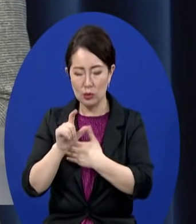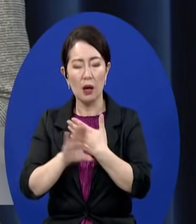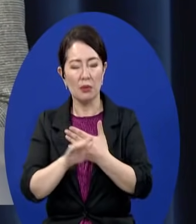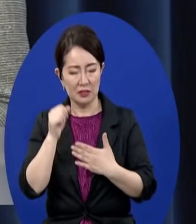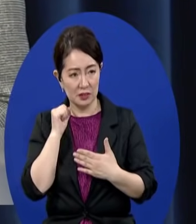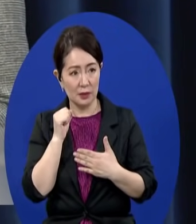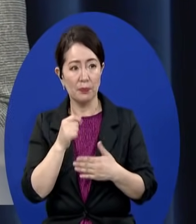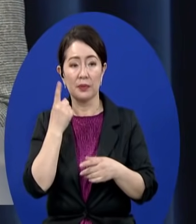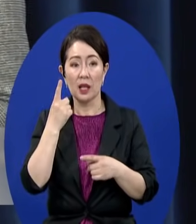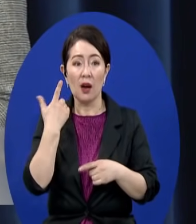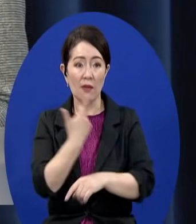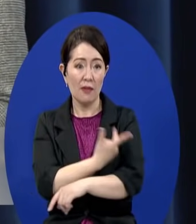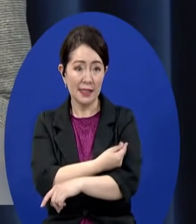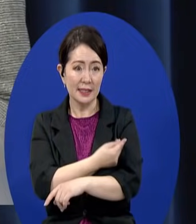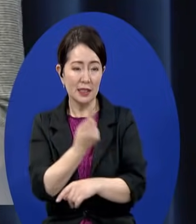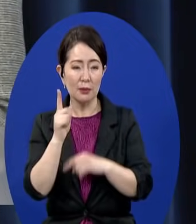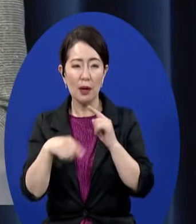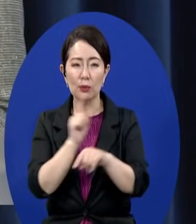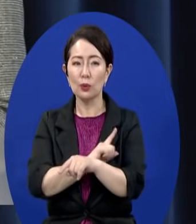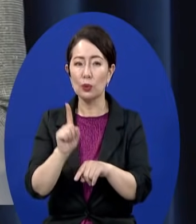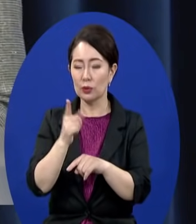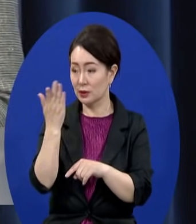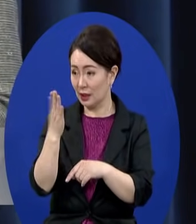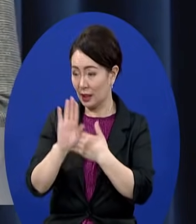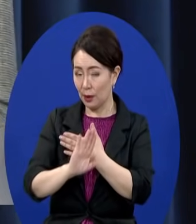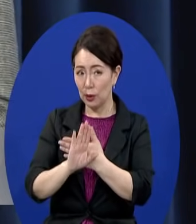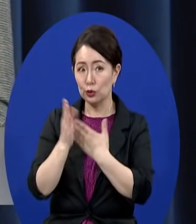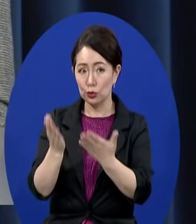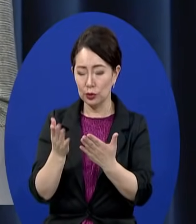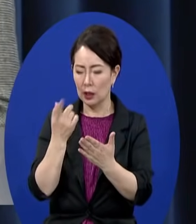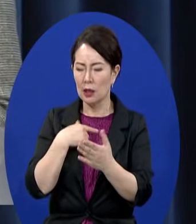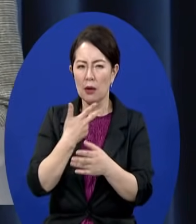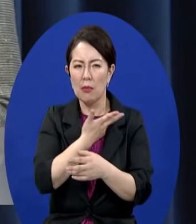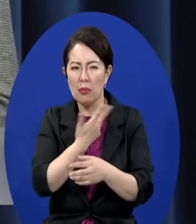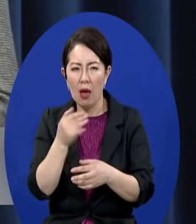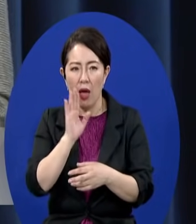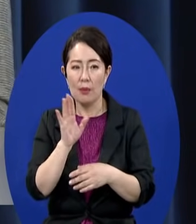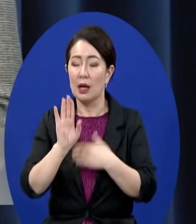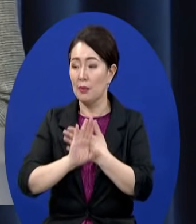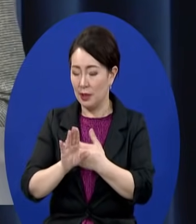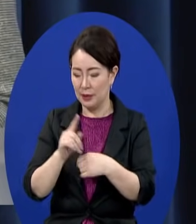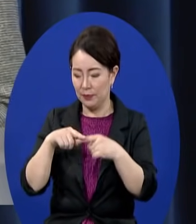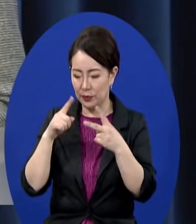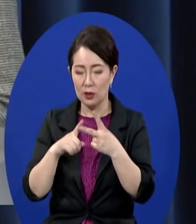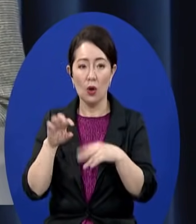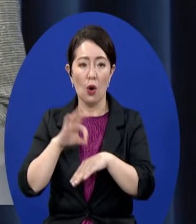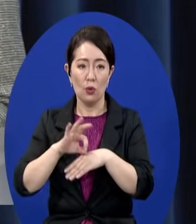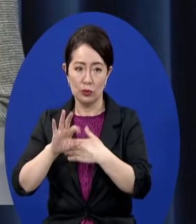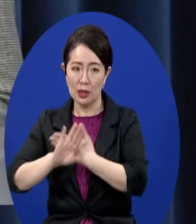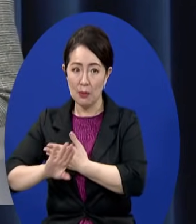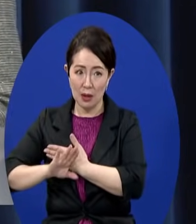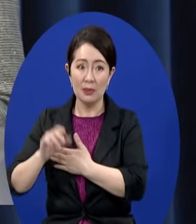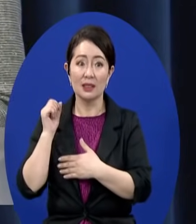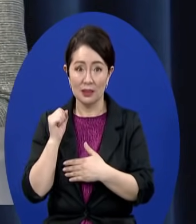хамгаална. Нэгдүгээрт вакцины гол үр дүн бол таныг хамгаалах тий. Таныг хүндрэл өгдрлээс за дээр нь тодорхой хуваар халдвараас бол сэргийлэх